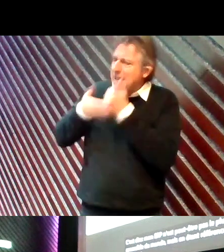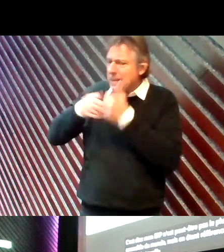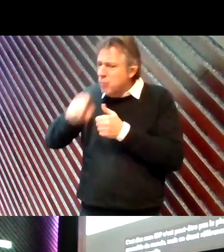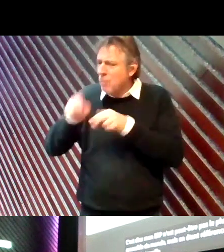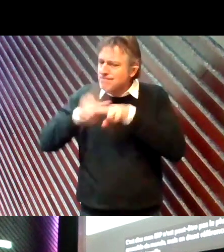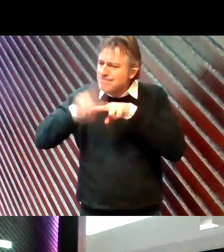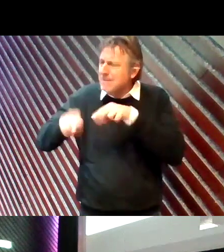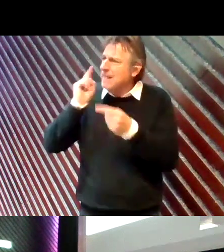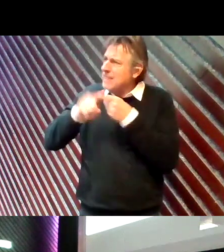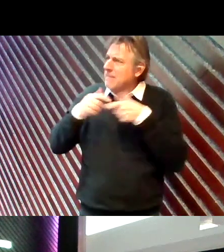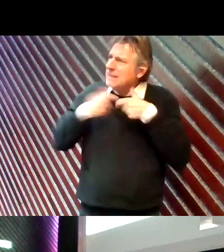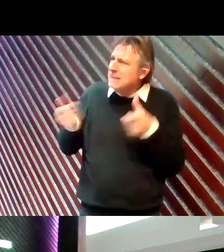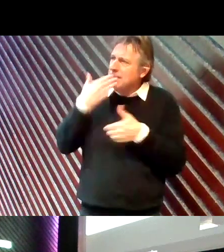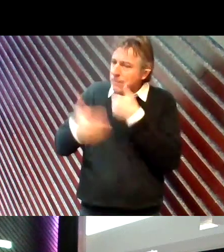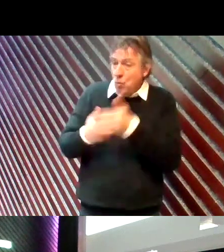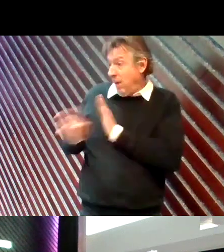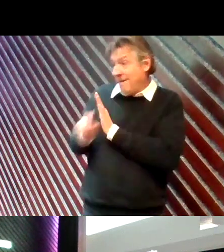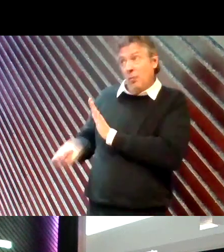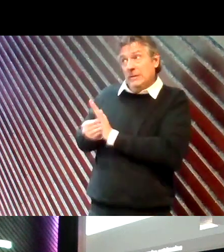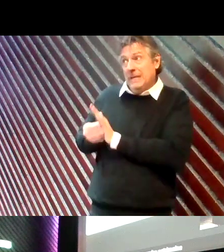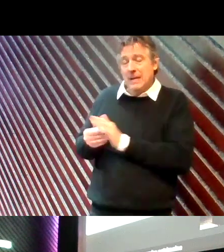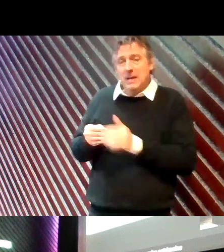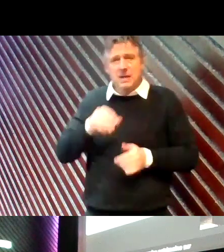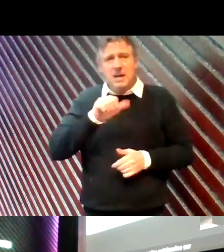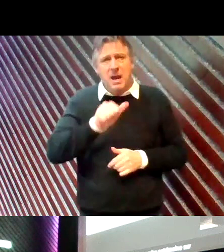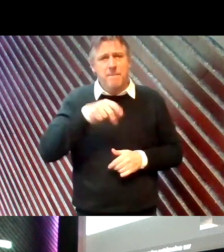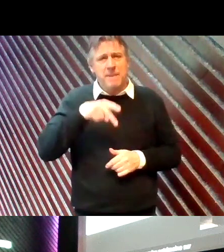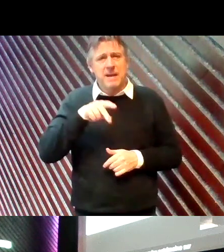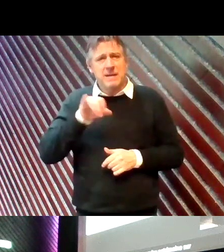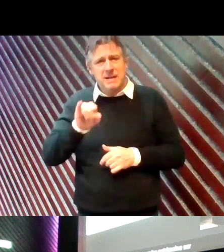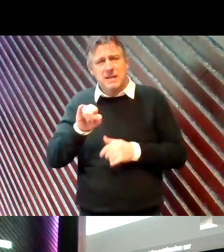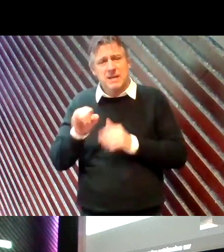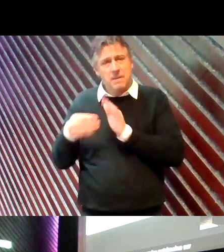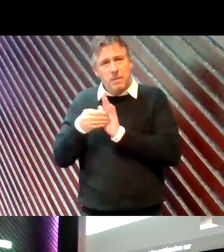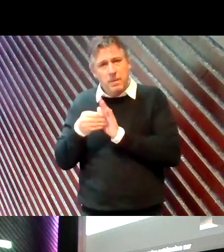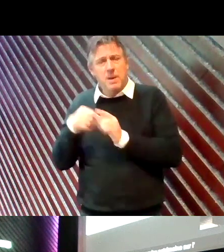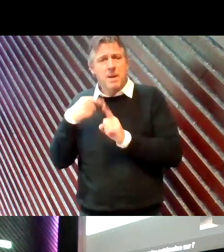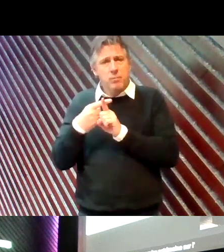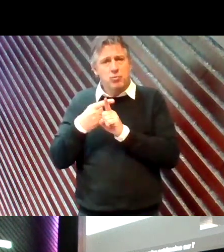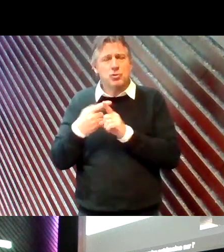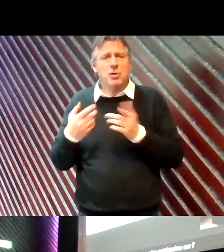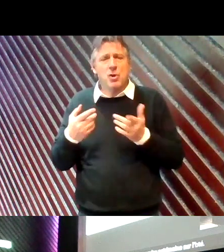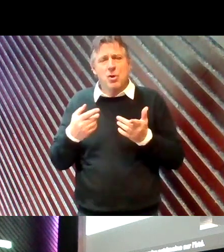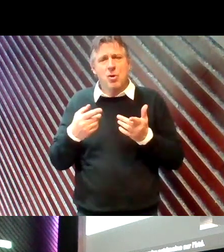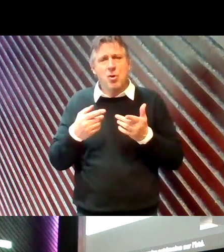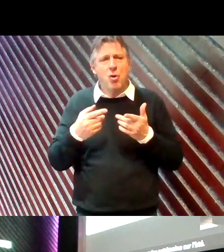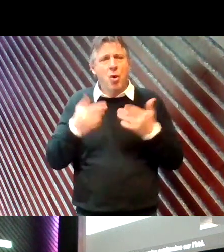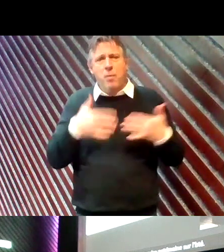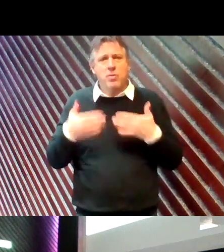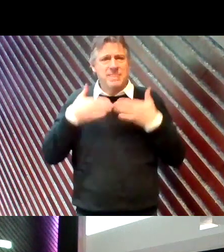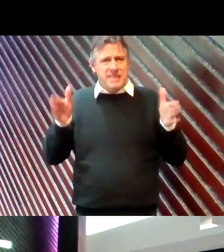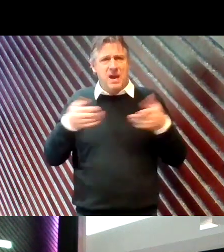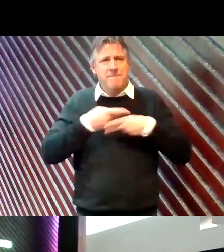sur l'accessibilité et le fait de créer des API à travers l'API et puis aussi de travailler sur l'open data on espère que ça va nous permettre de pouvoir